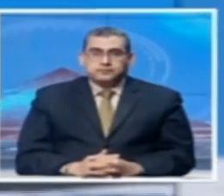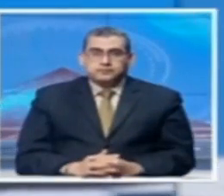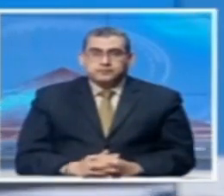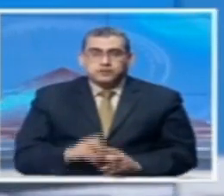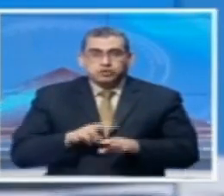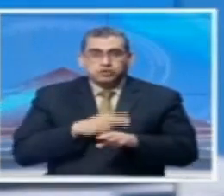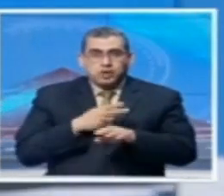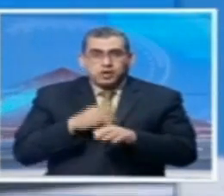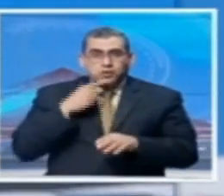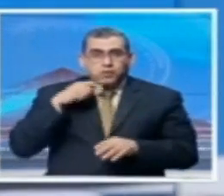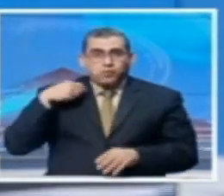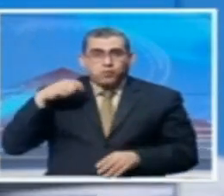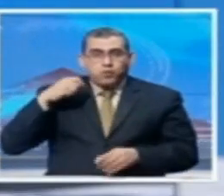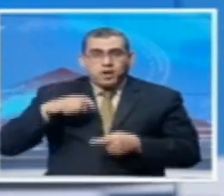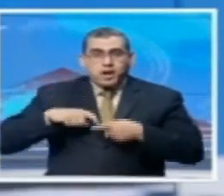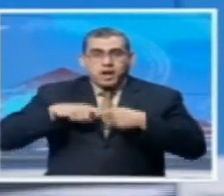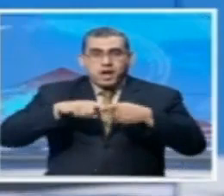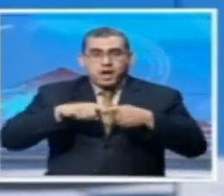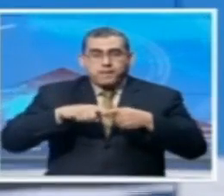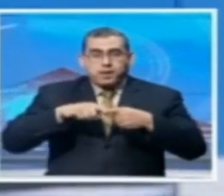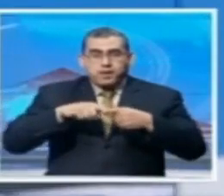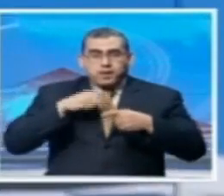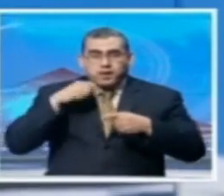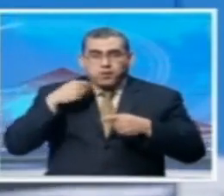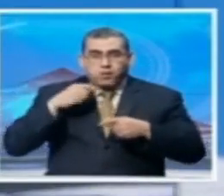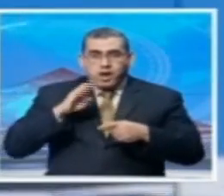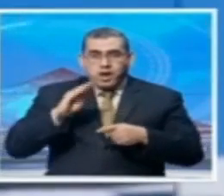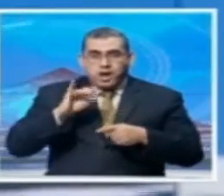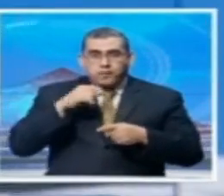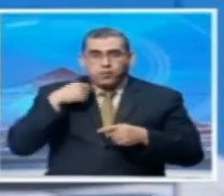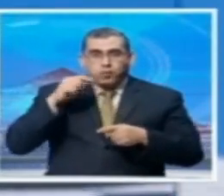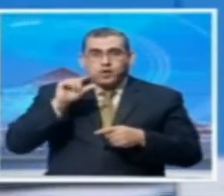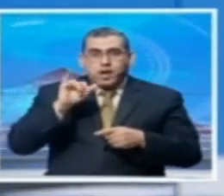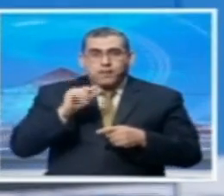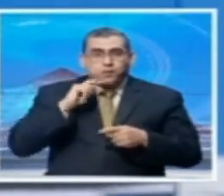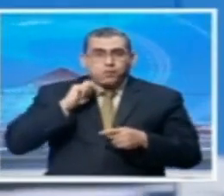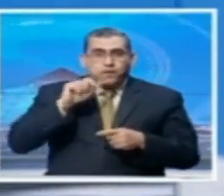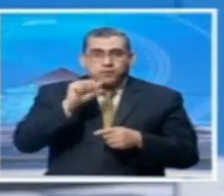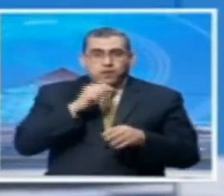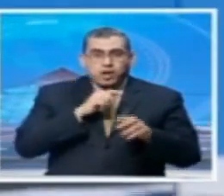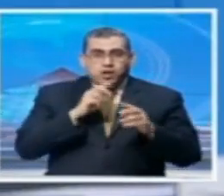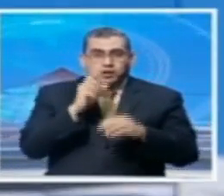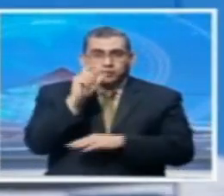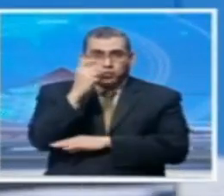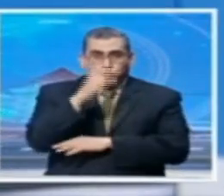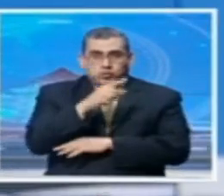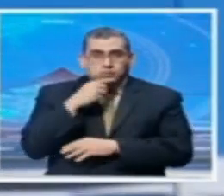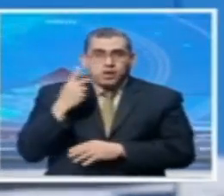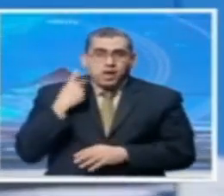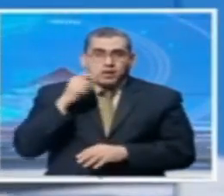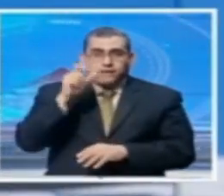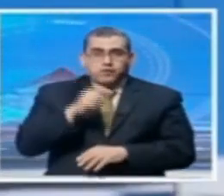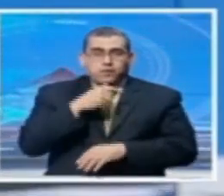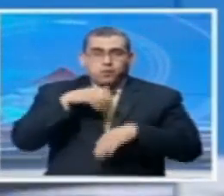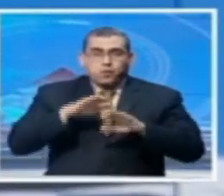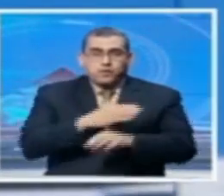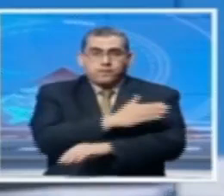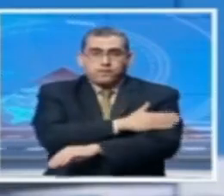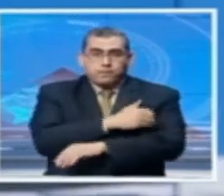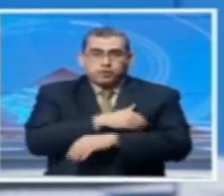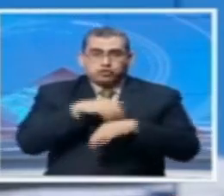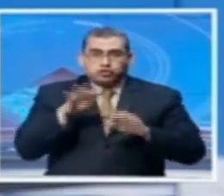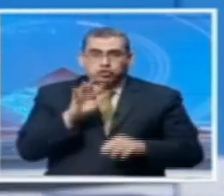شهد المهندس كامل الوزير وزير النقل والدكتور أيمن مختار محافظ الدقهلية وعدد من أعضاء مجلسي